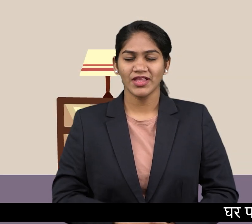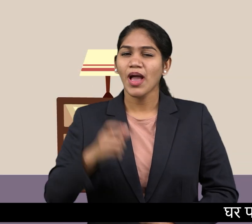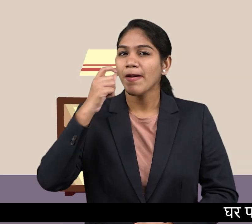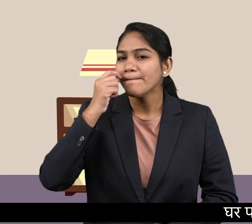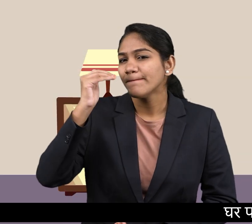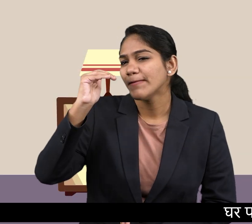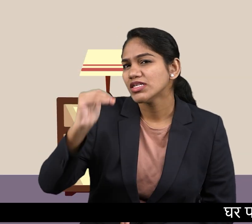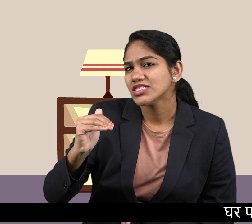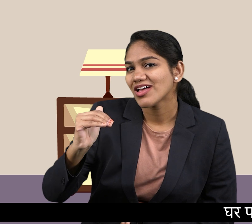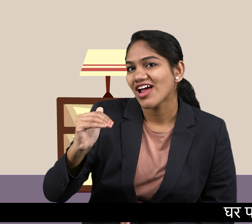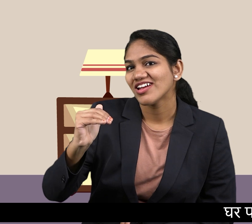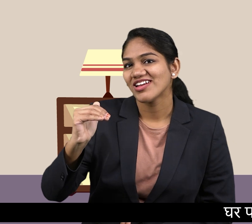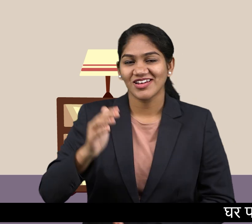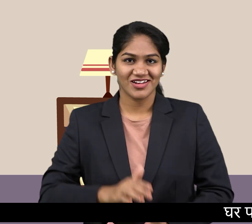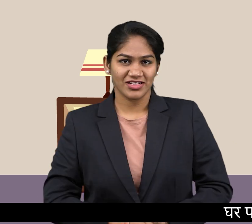घर पर मेहमान आए हैं।